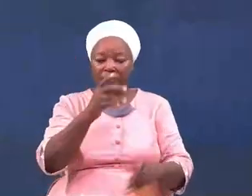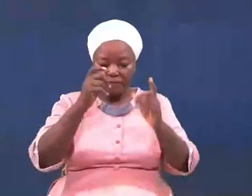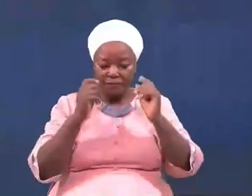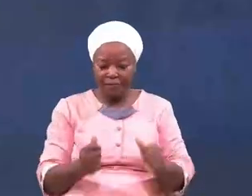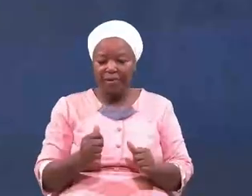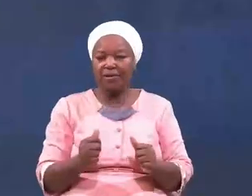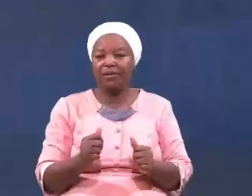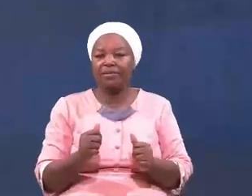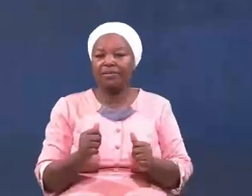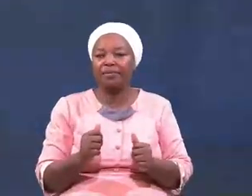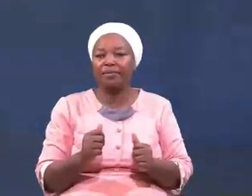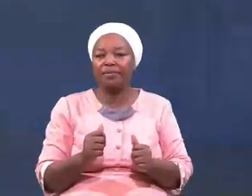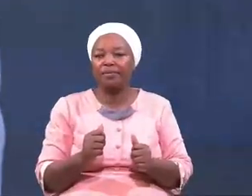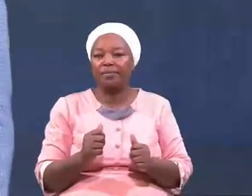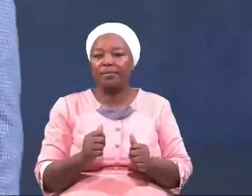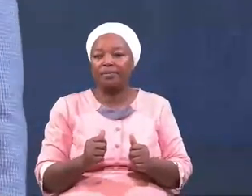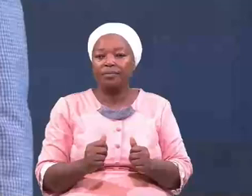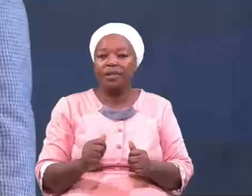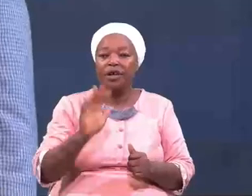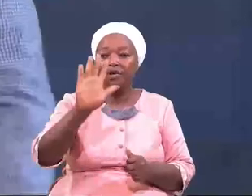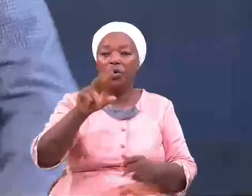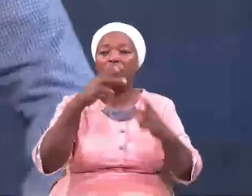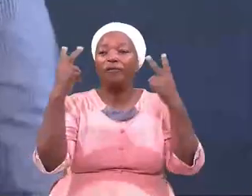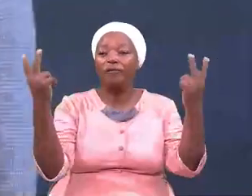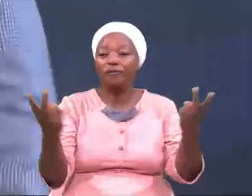Votre délivrance sera immédiate.